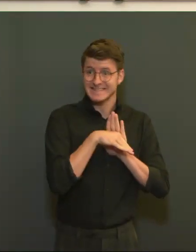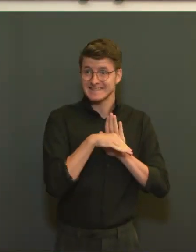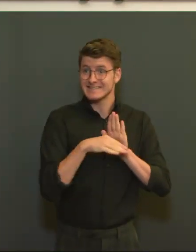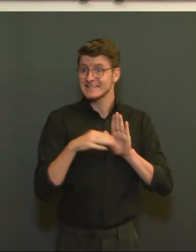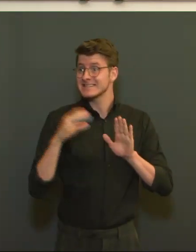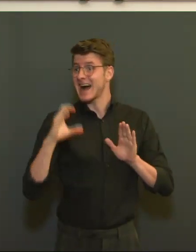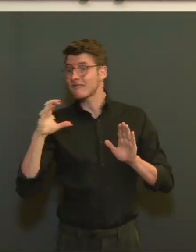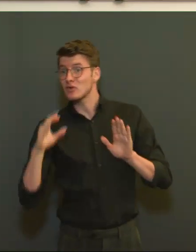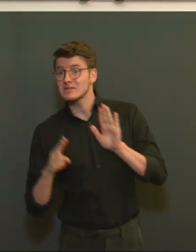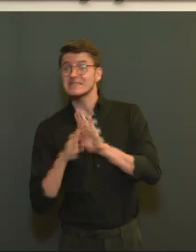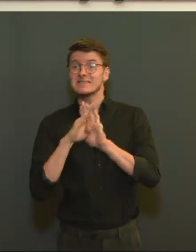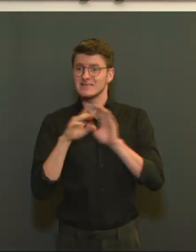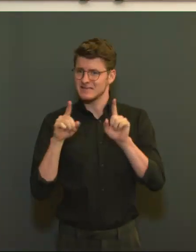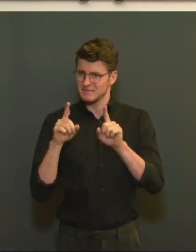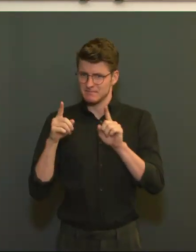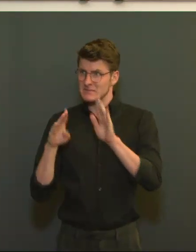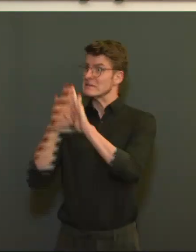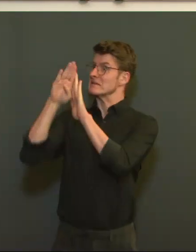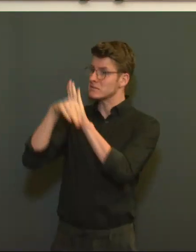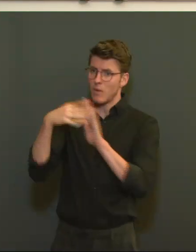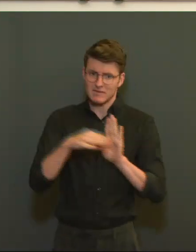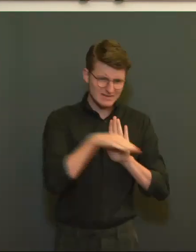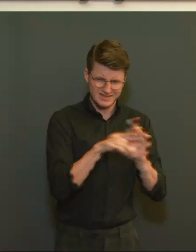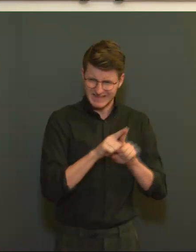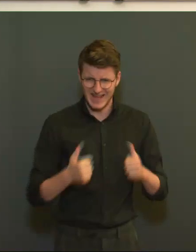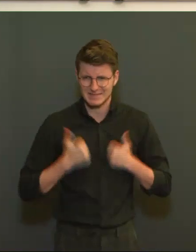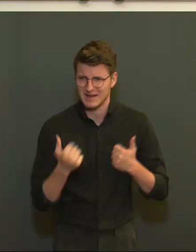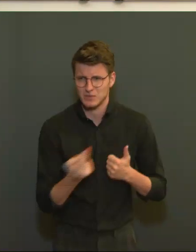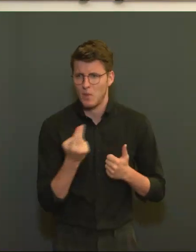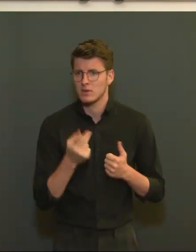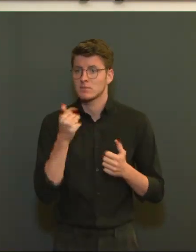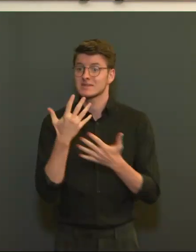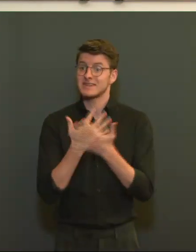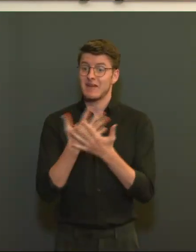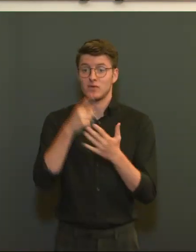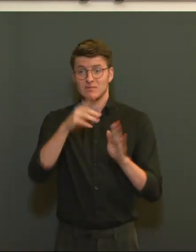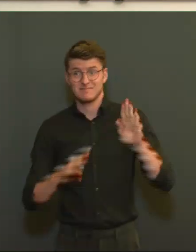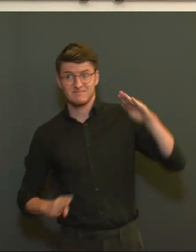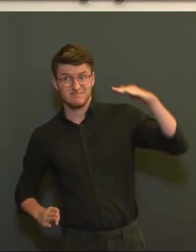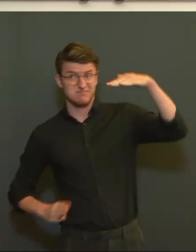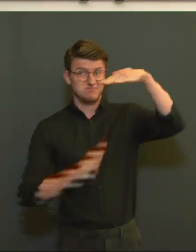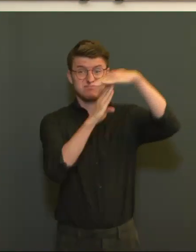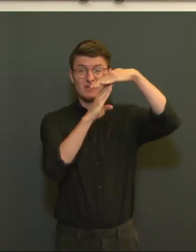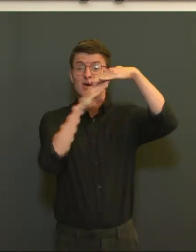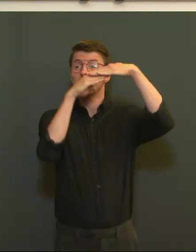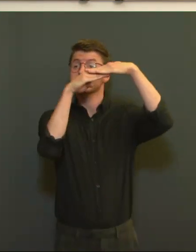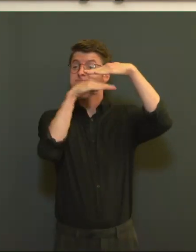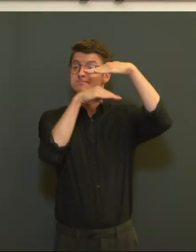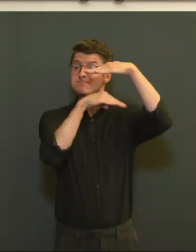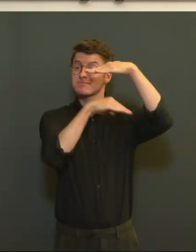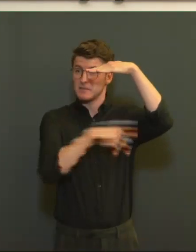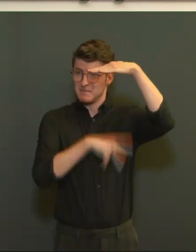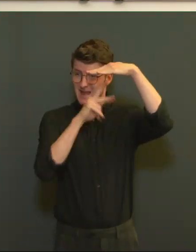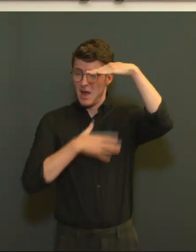niveau. Maar van op een hoger niveau vertrekken betekent dat de inspanningen langer aangehouden moeten worden om opnieuw op